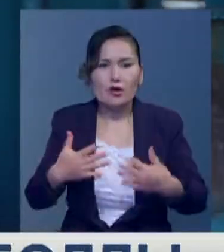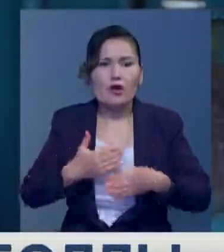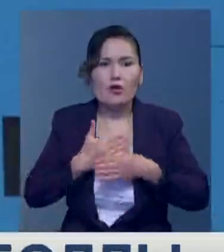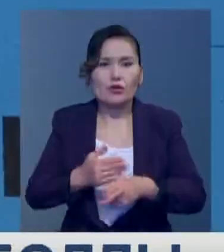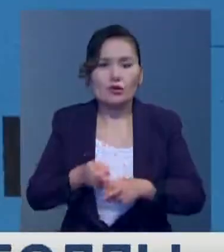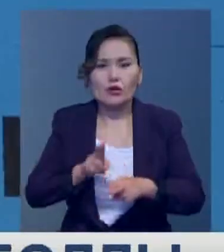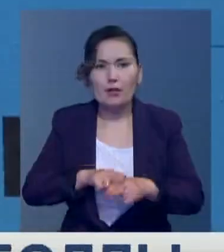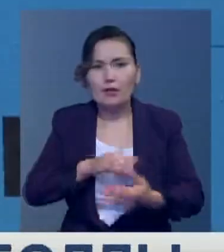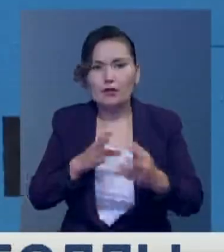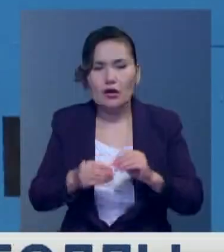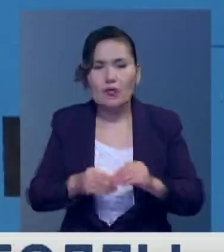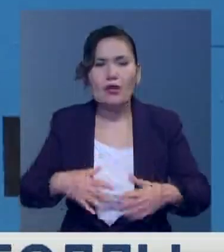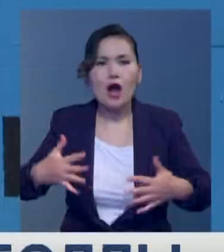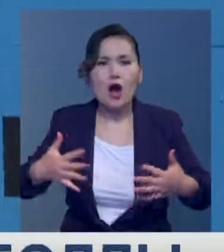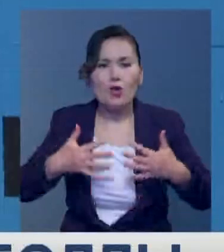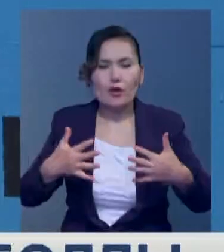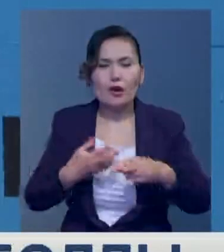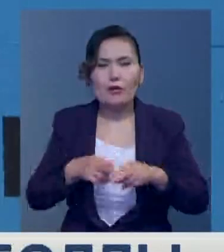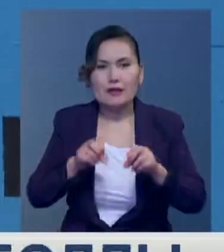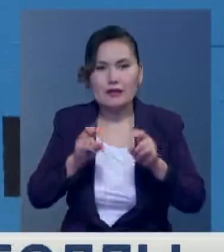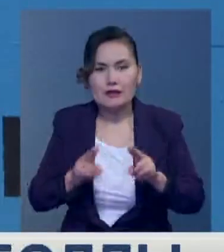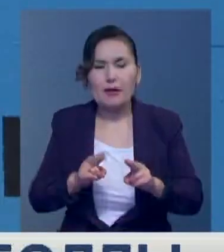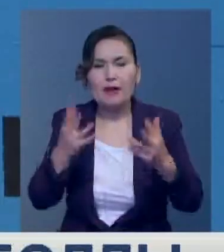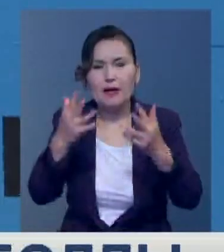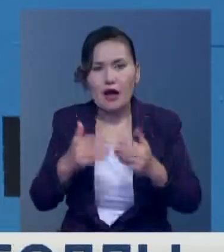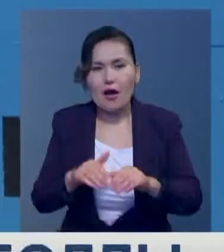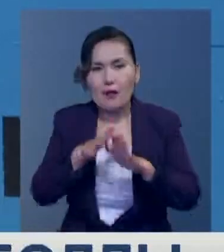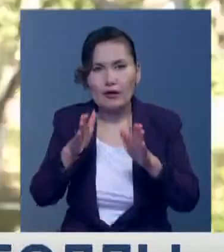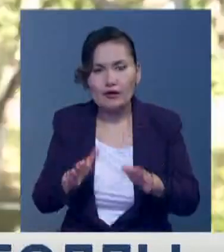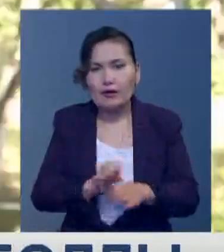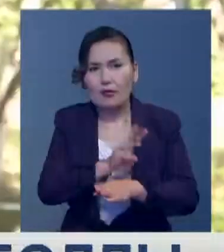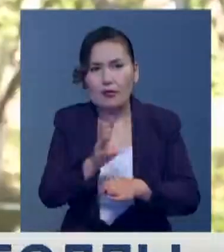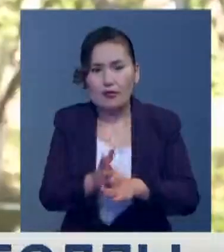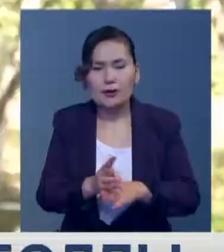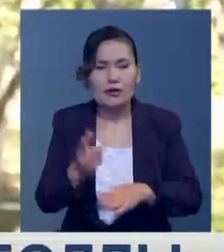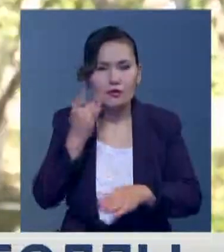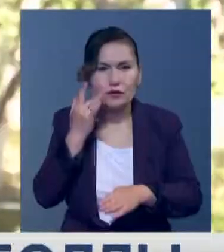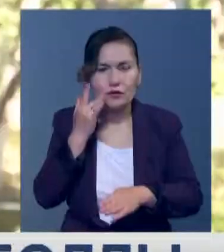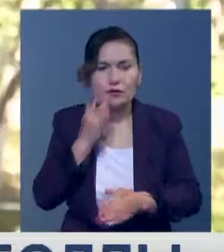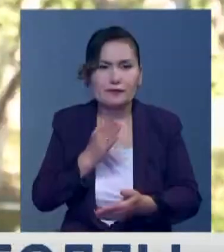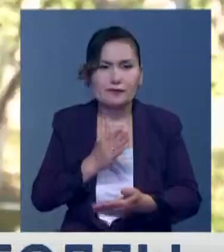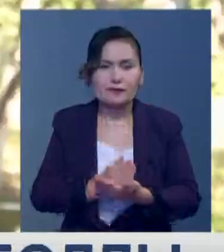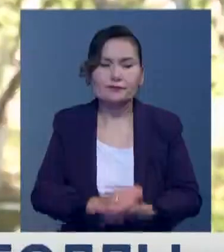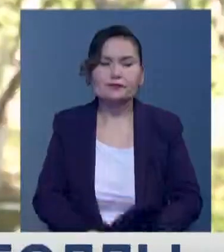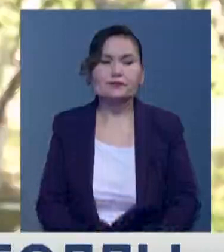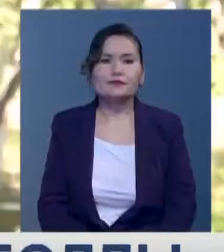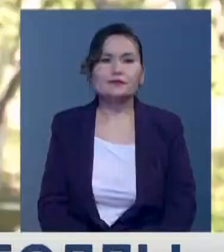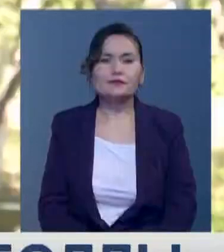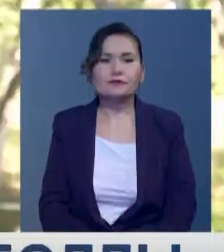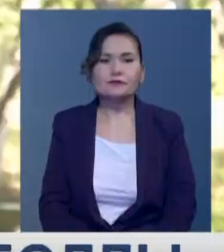станциясы, бобров және өкпені жасанды желдету аппараттарын ауамен толтырады. Мы совместными усилиями